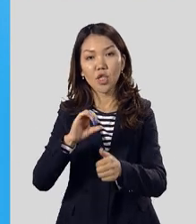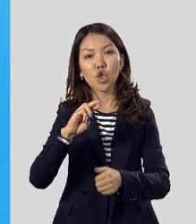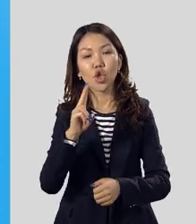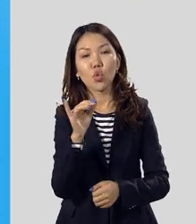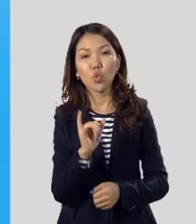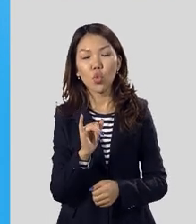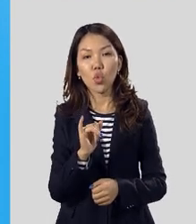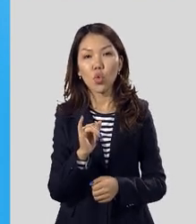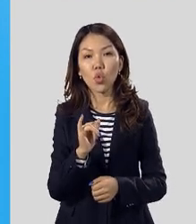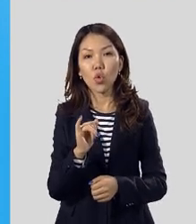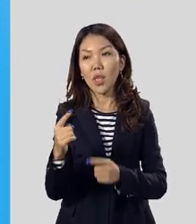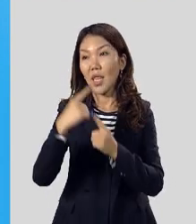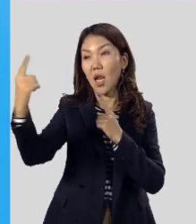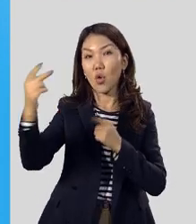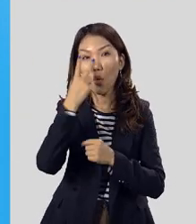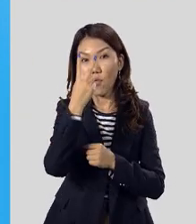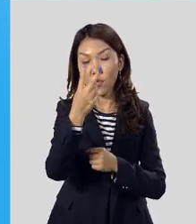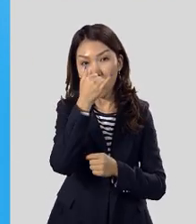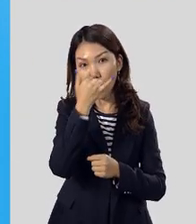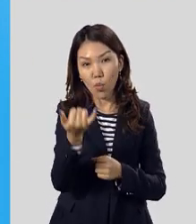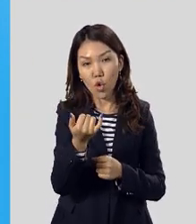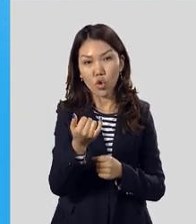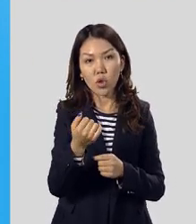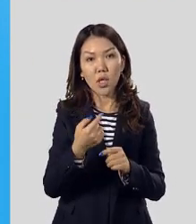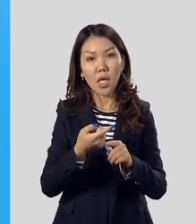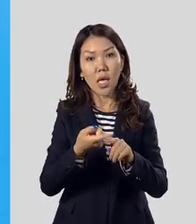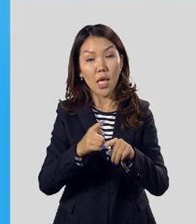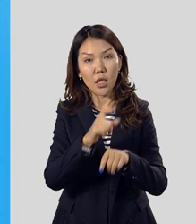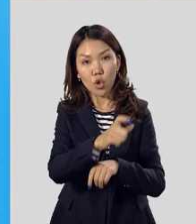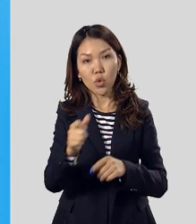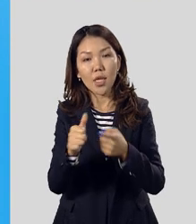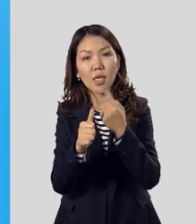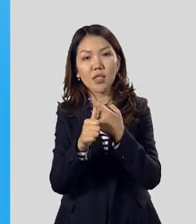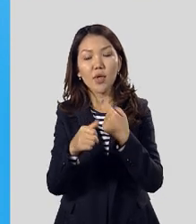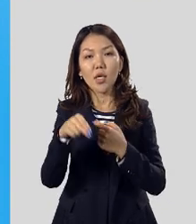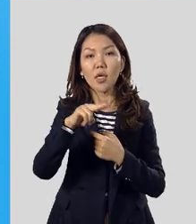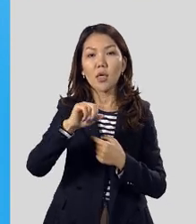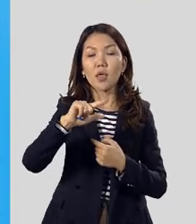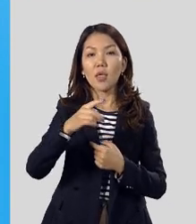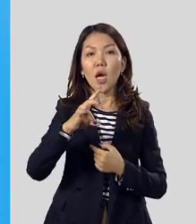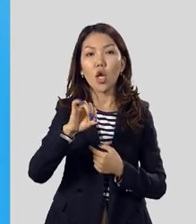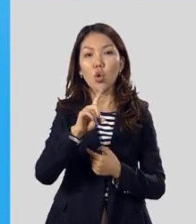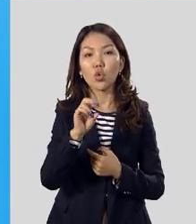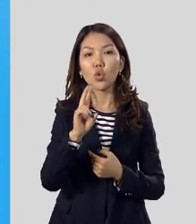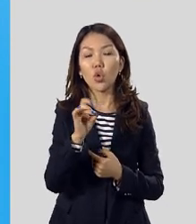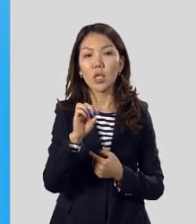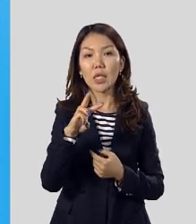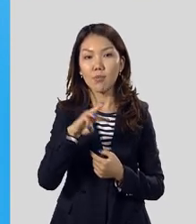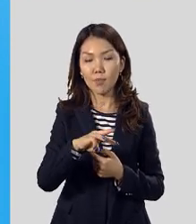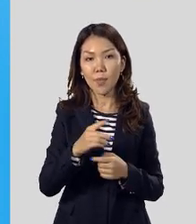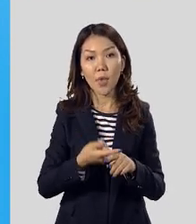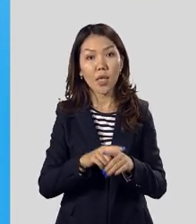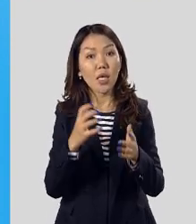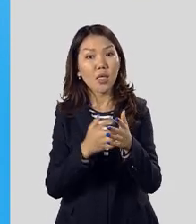называют дальнозоркостью. Причем человек плохо видит предметы вблизи него. Такой